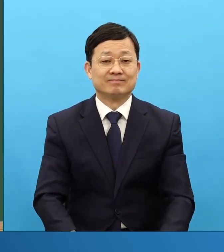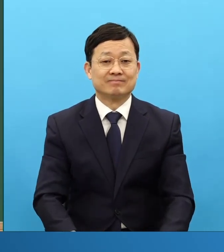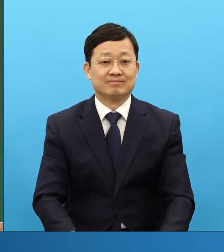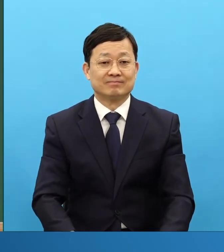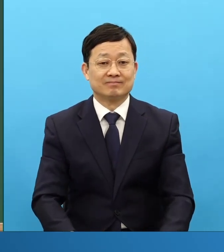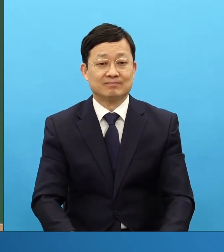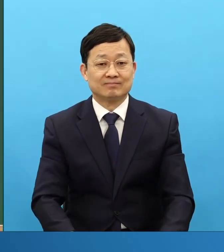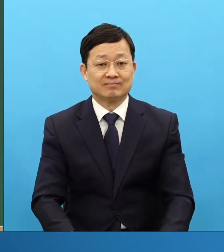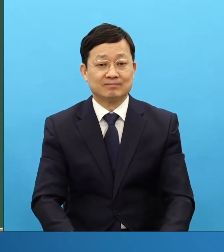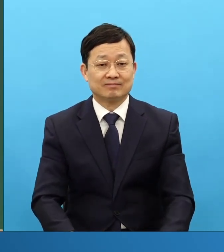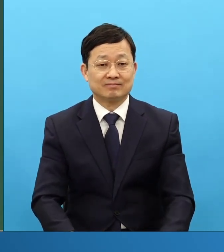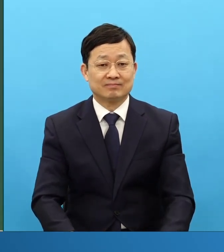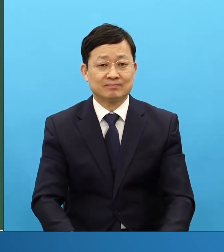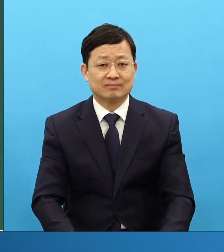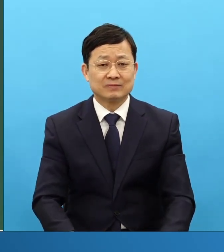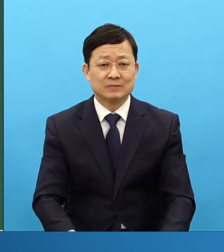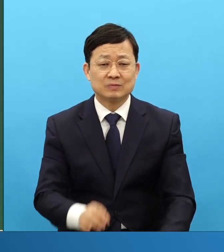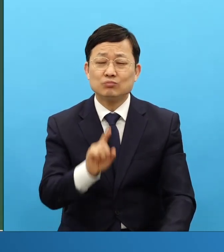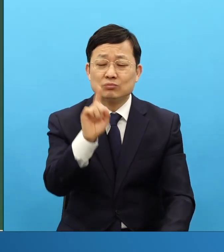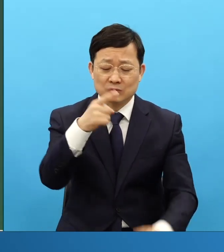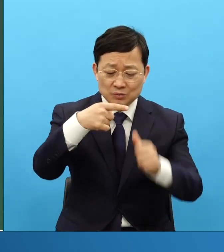알았다는 말입니까? Now what did they know?